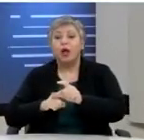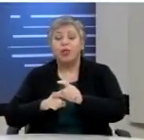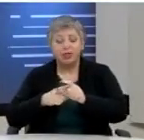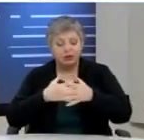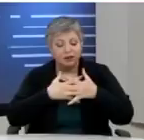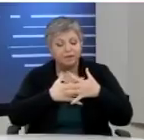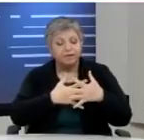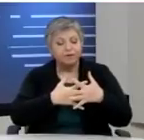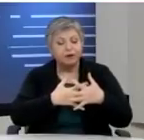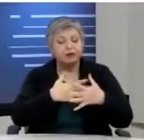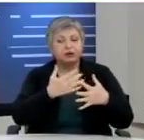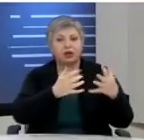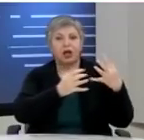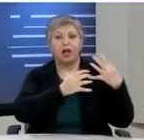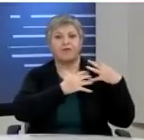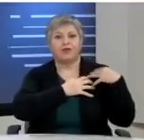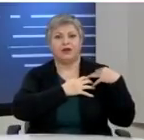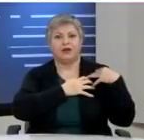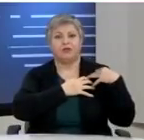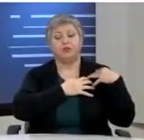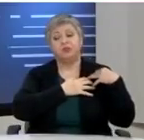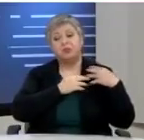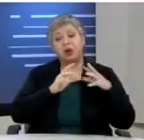να κάνετε και γι' αυτό την αυτοκριτική σας.